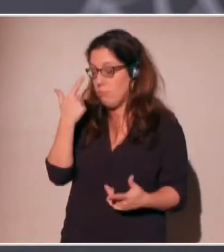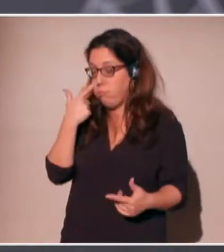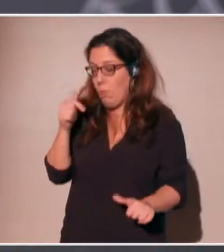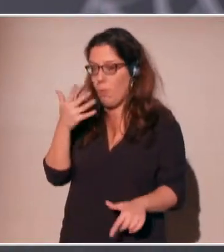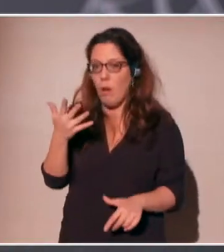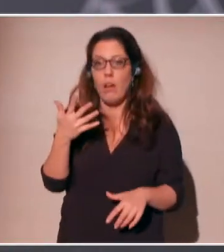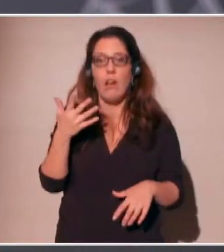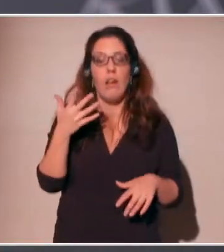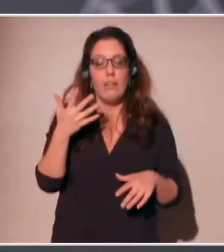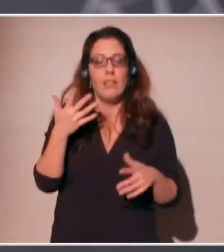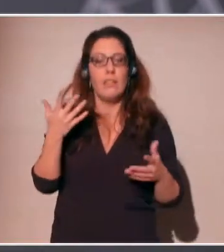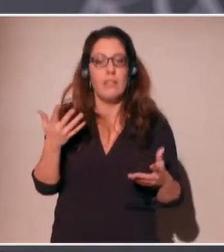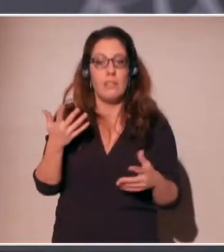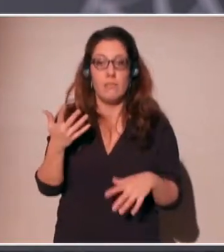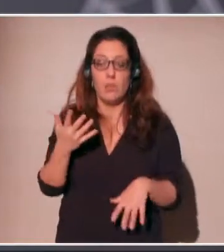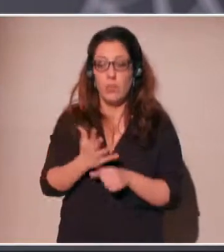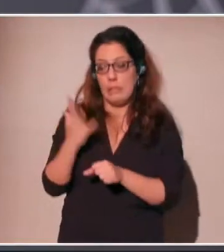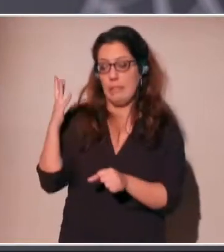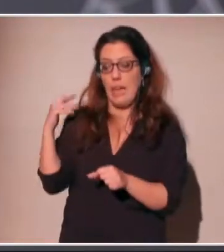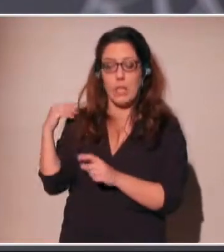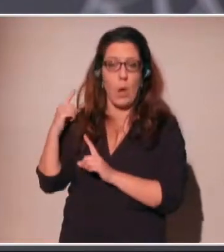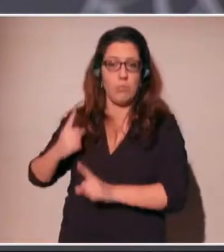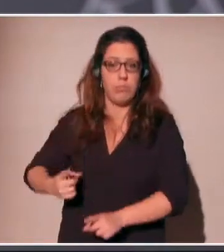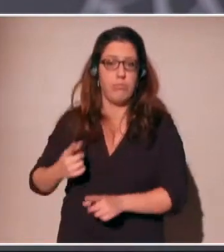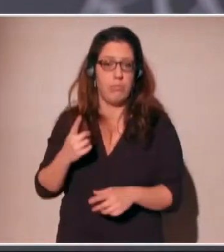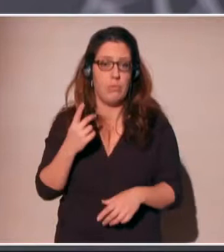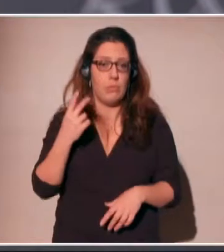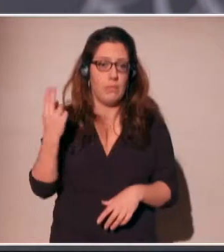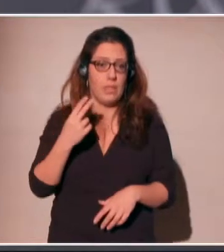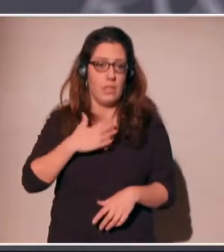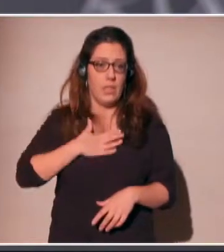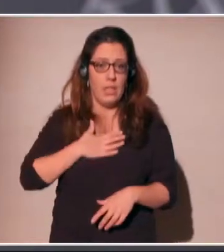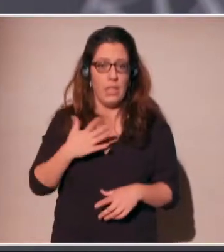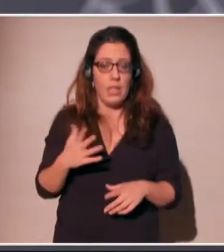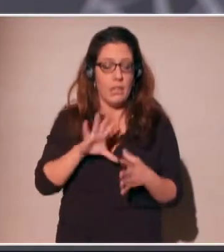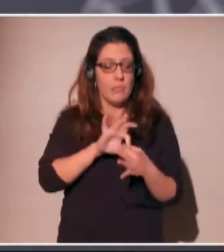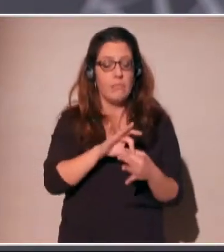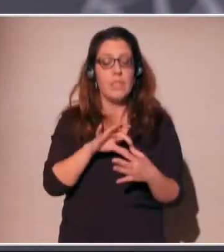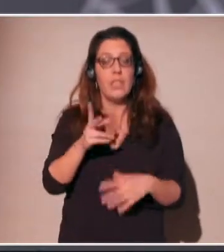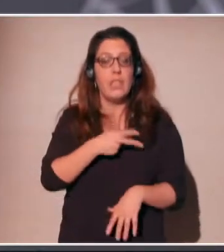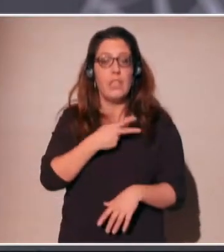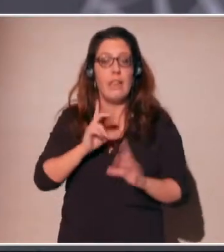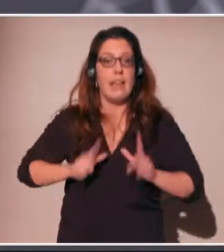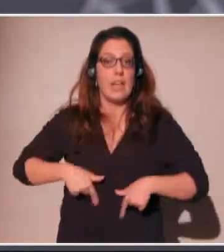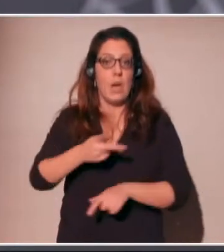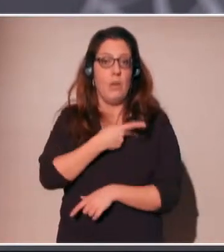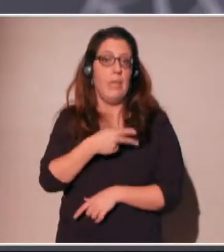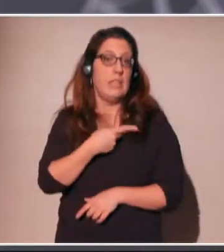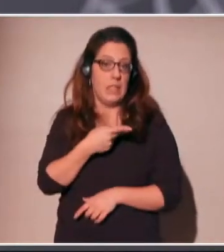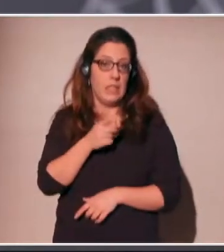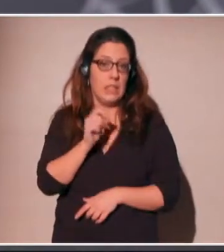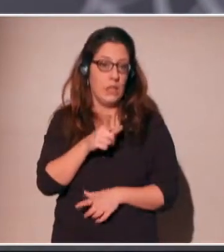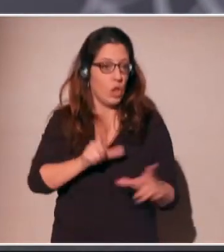cette collaboration que je fais depuis 5 ans à Stanford avec l'école de médecine de Stanford, avec mes